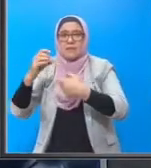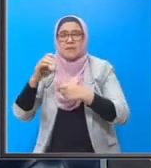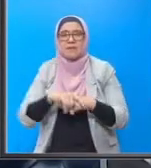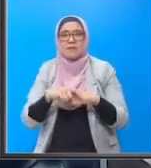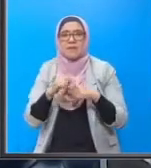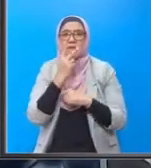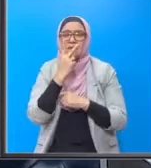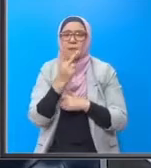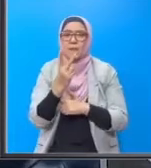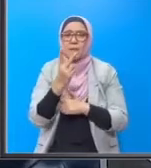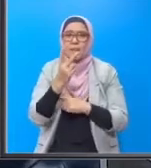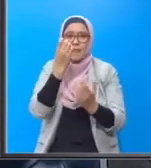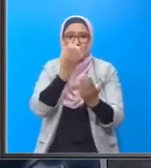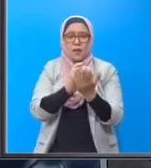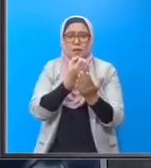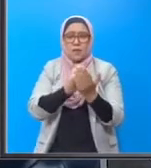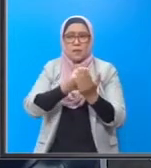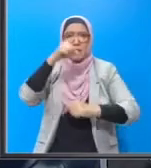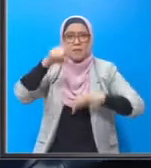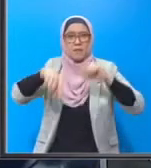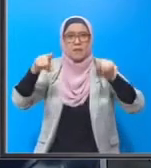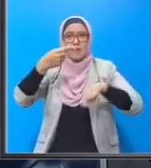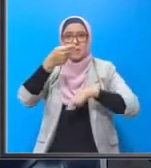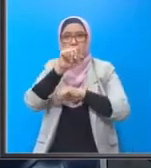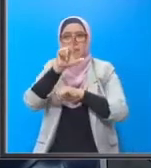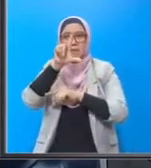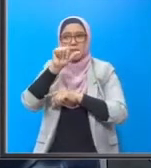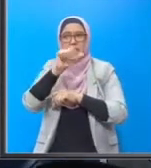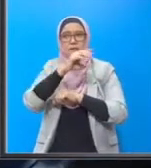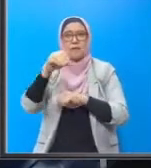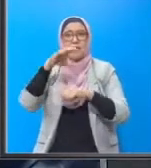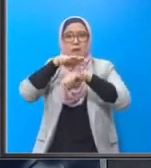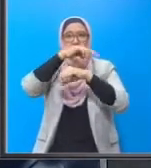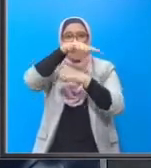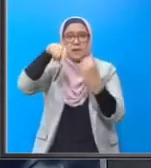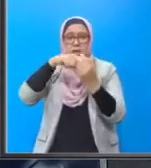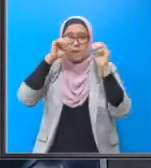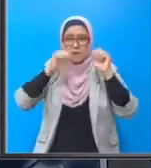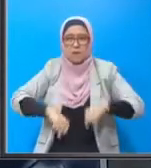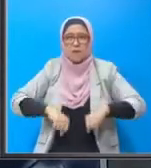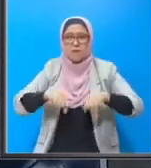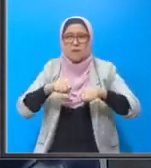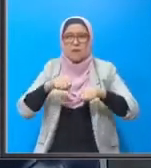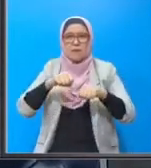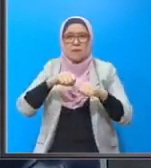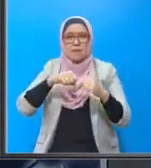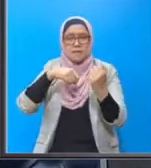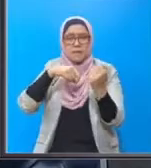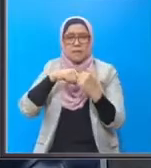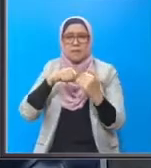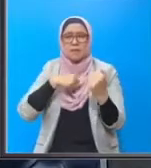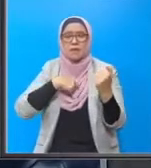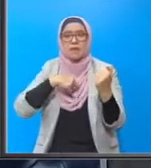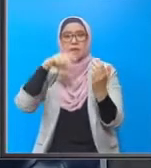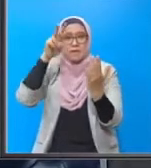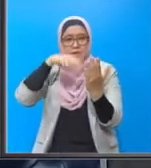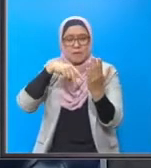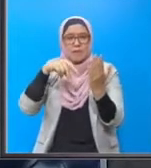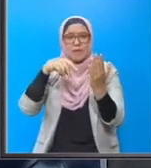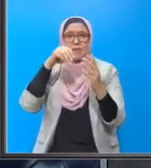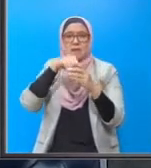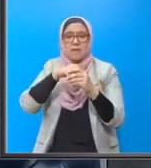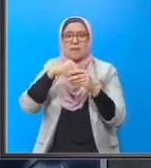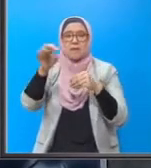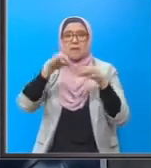ekonomi pelbagai halte dan alam sekitar boleh baca di dalam penerawangan deh saya bercakap ini dalam ruang lingkup yang mana-mana